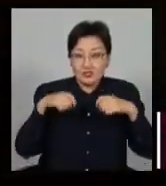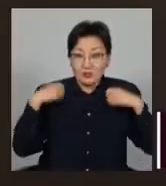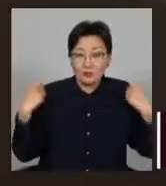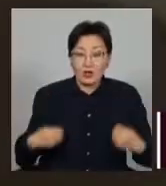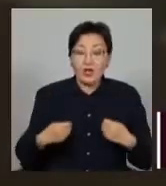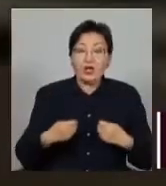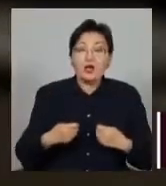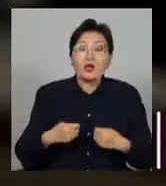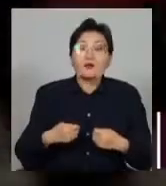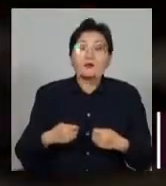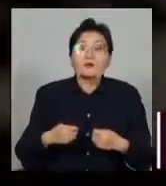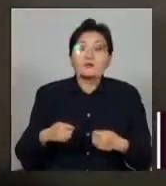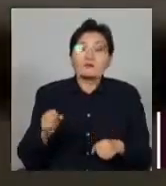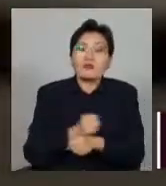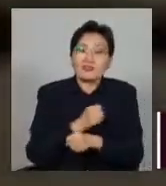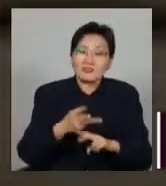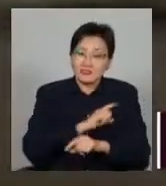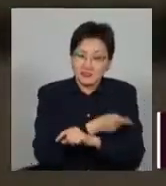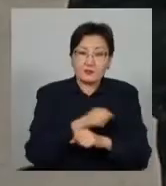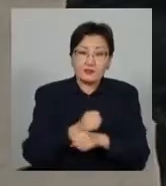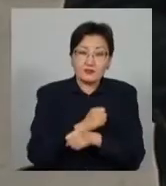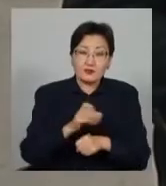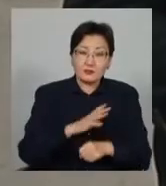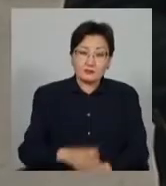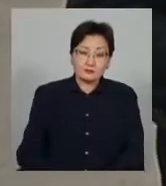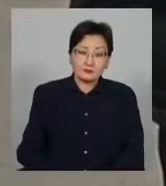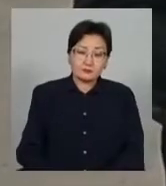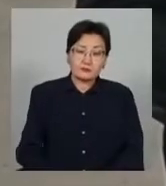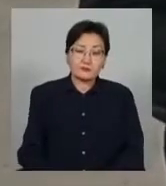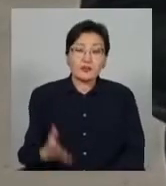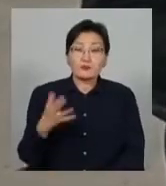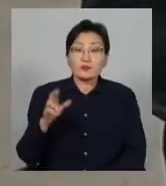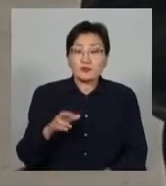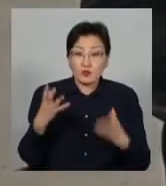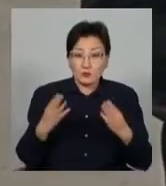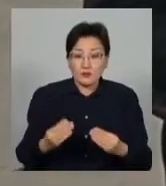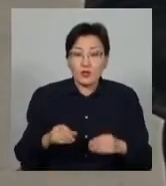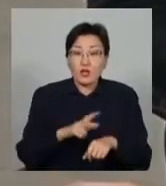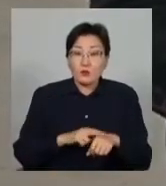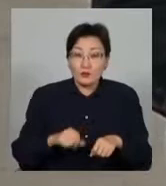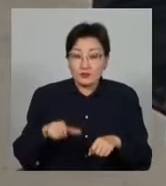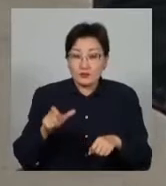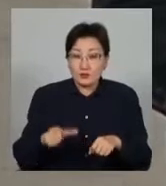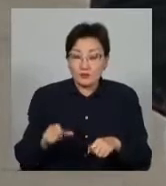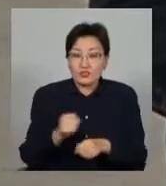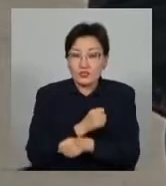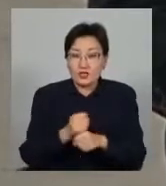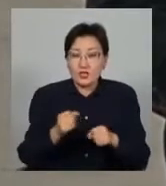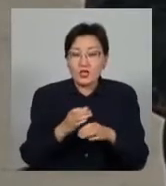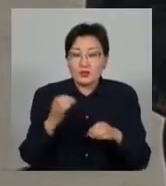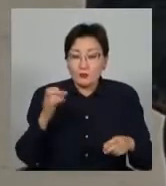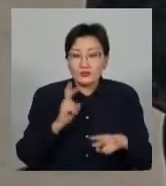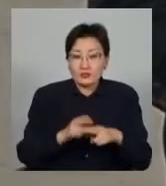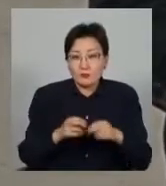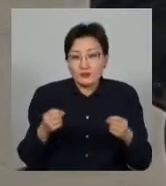қан саратып арыққа тығып өлексе етіп тепкілеген екен. 5-ші қаңтарда полиция ұстайтын тоқпақ та темір